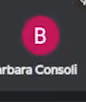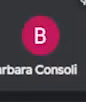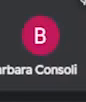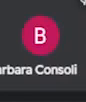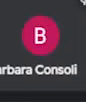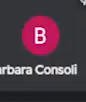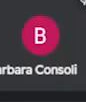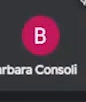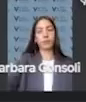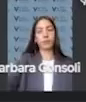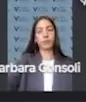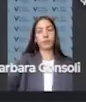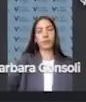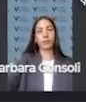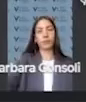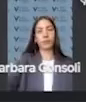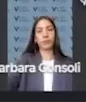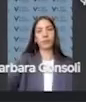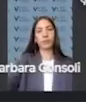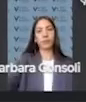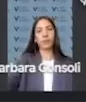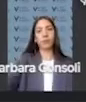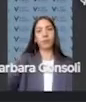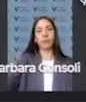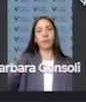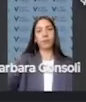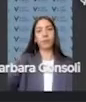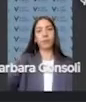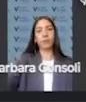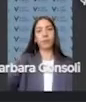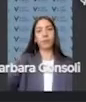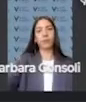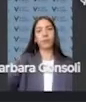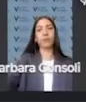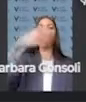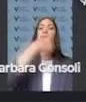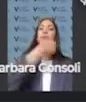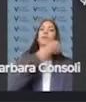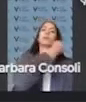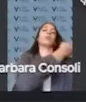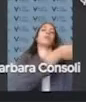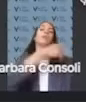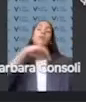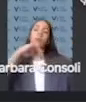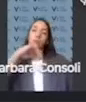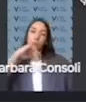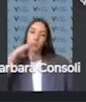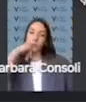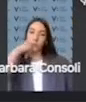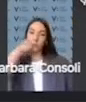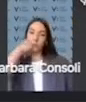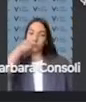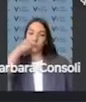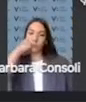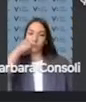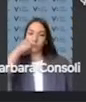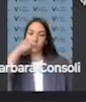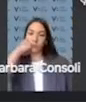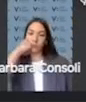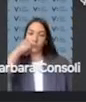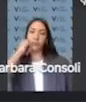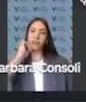sarete fuori per un anno e mezzo perché è previsto questo trasferimento, come vi ho detto prima, questo trasferimento